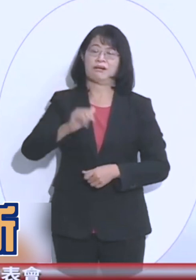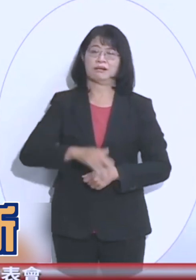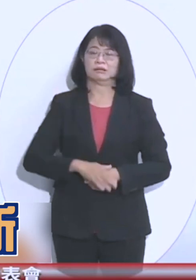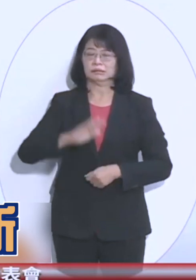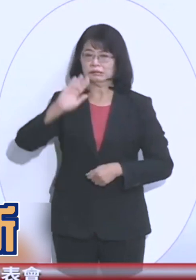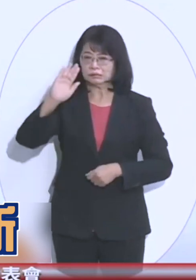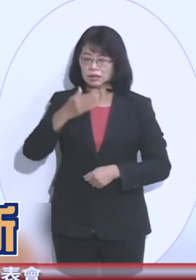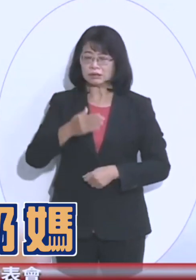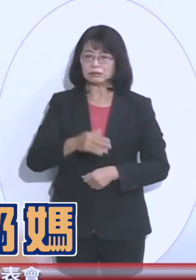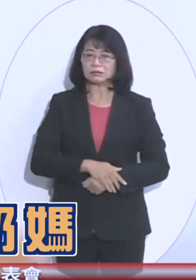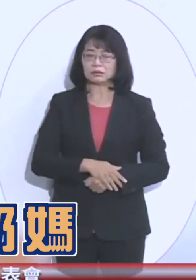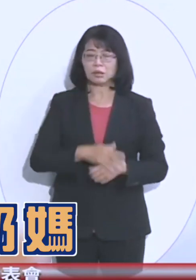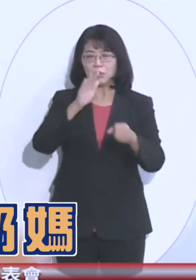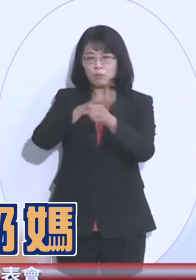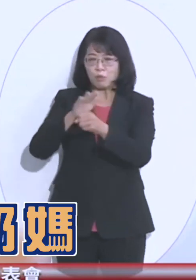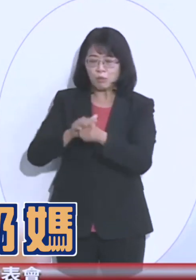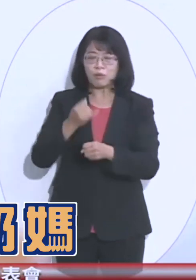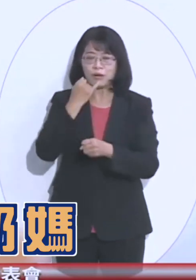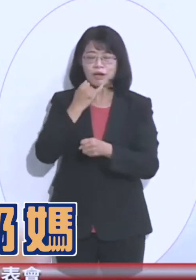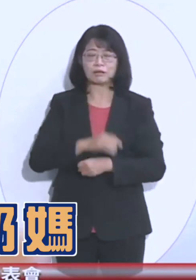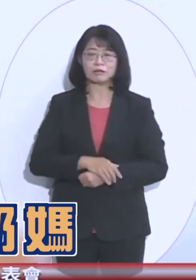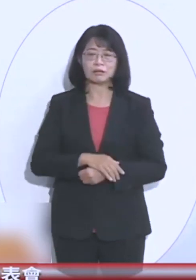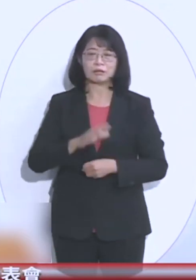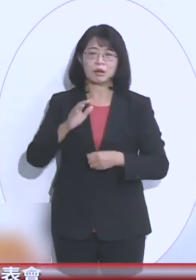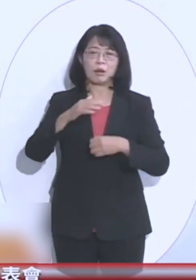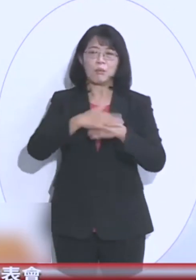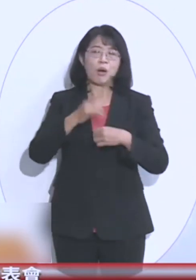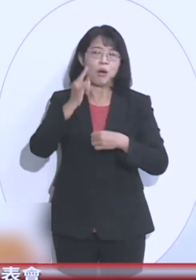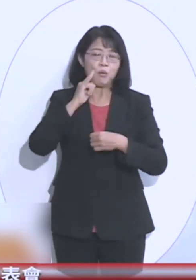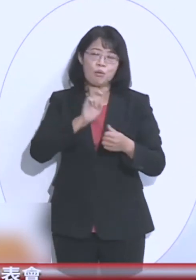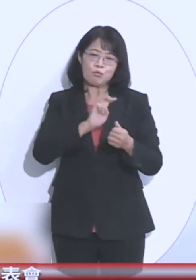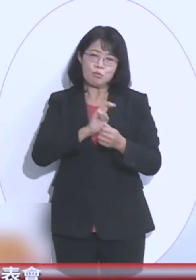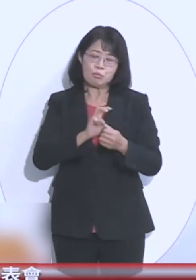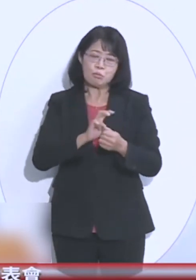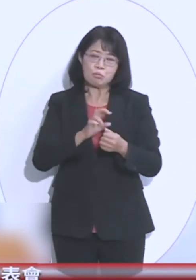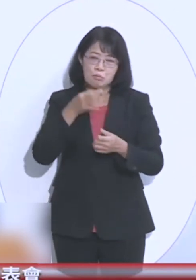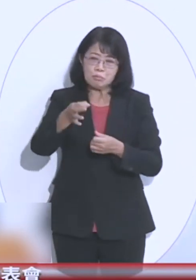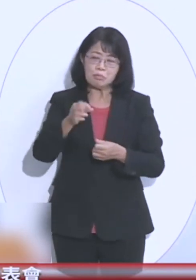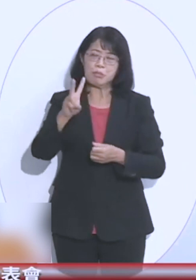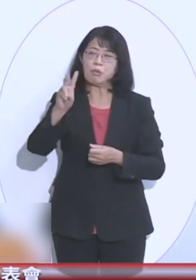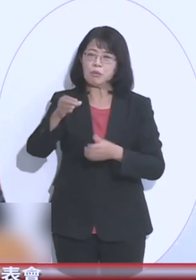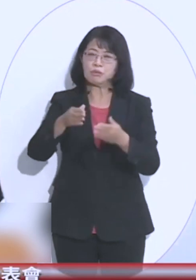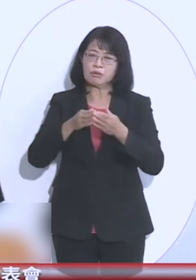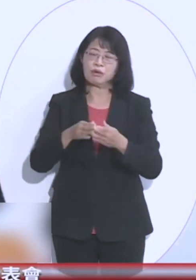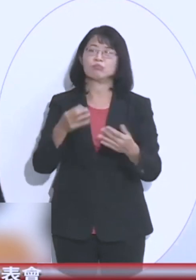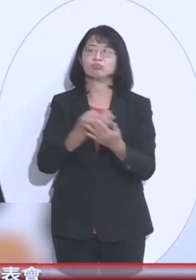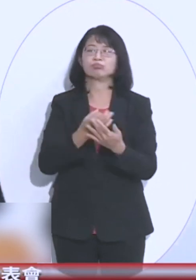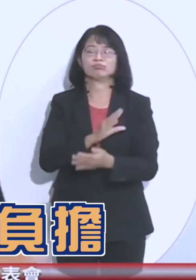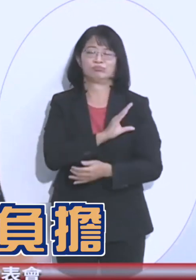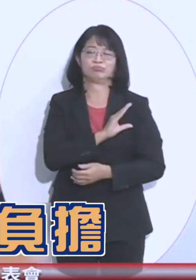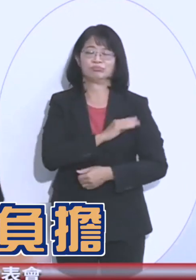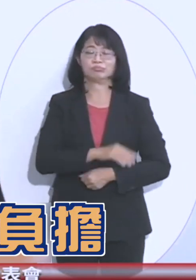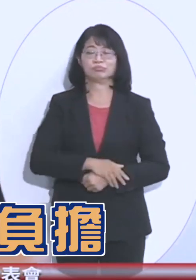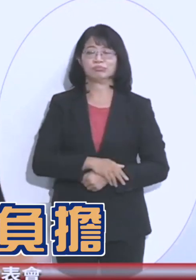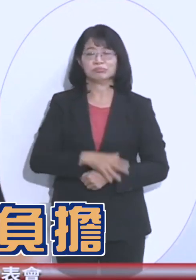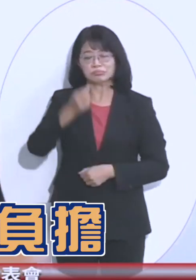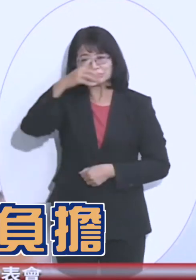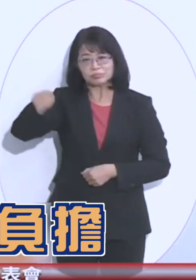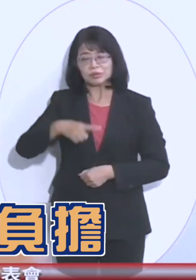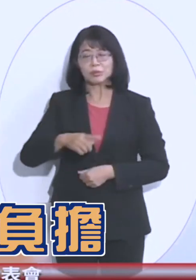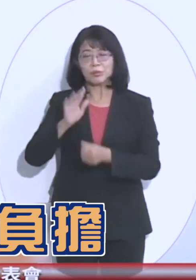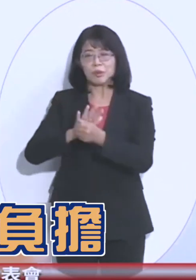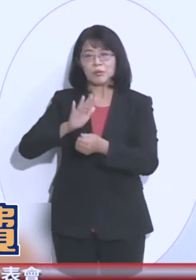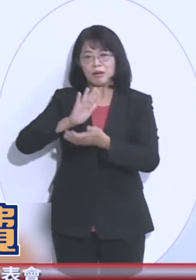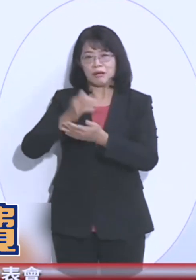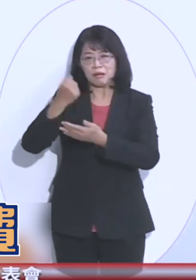略少补助，因为你请一个年尾，得爱2万，我知影无够，所以少年人，我是减轻你的负